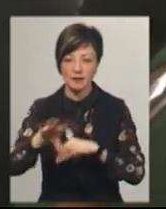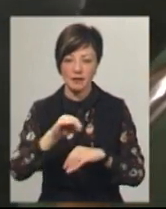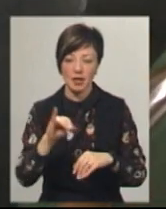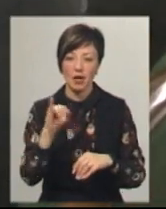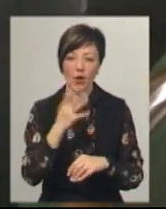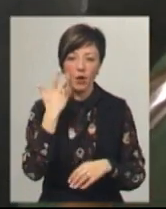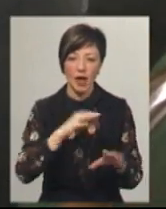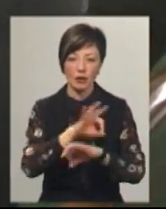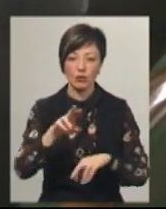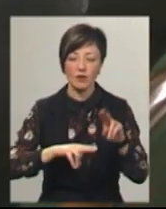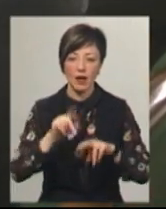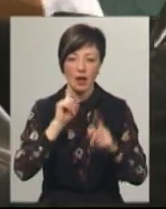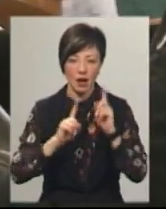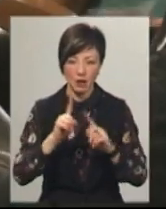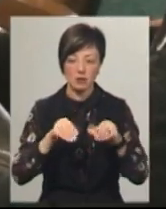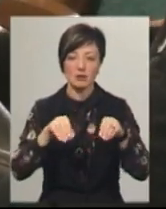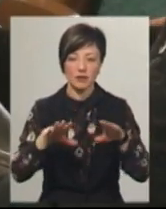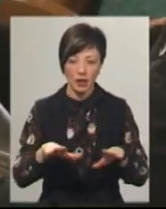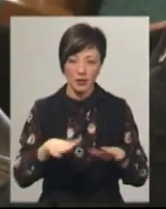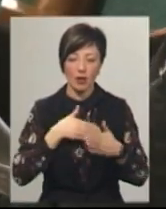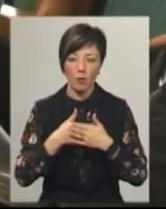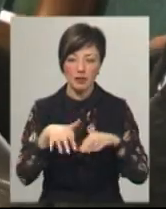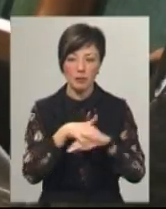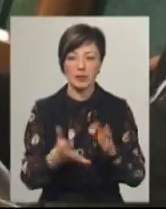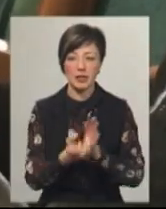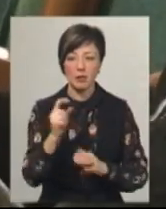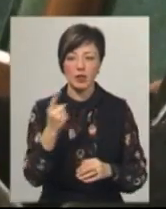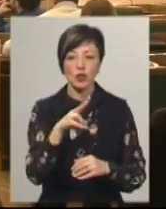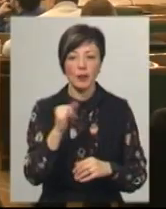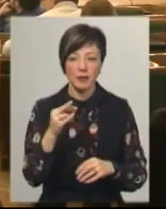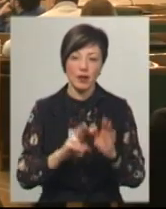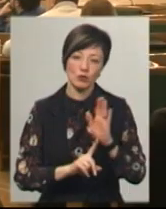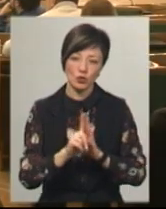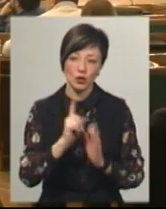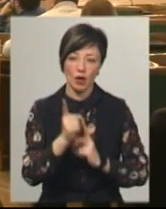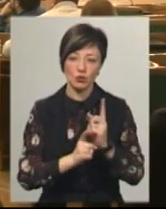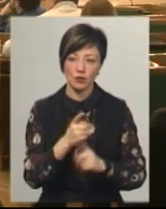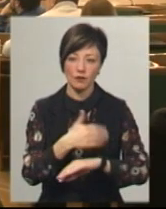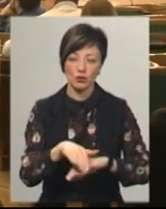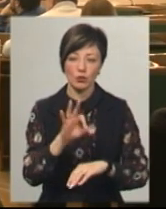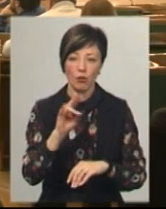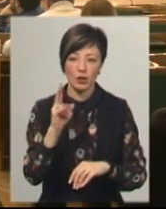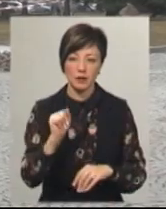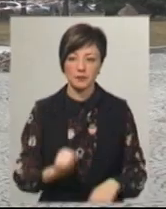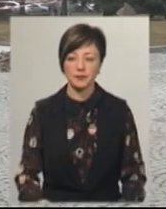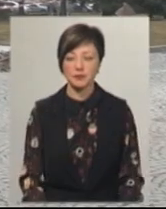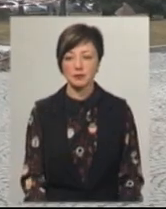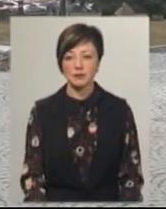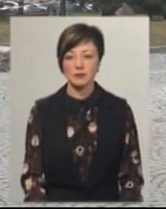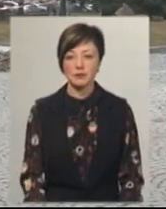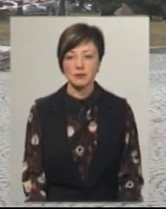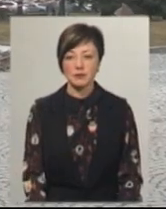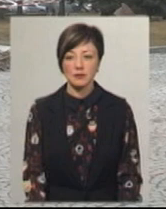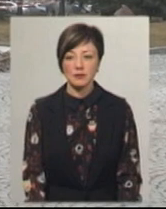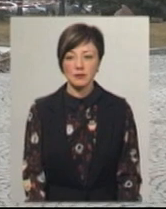коли архітектурно-будівельна рада проєкт схвалить, а громадськість підтримає, 1 липня розпочнуть реконструкцію Соборної. Світлана Поробок, Віктор Кривий. Новини на